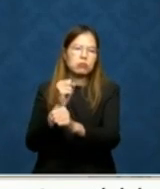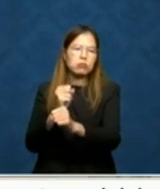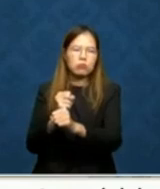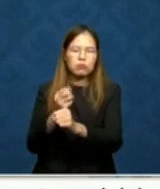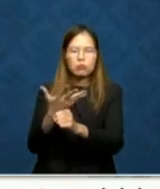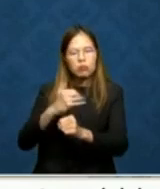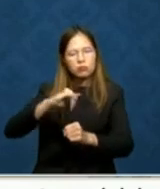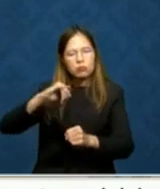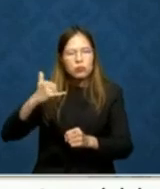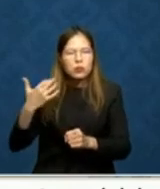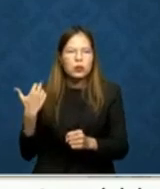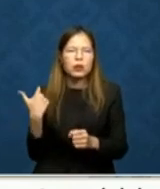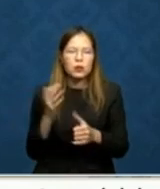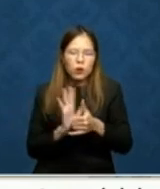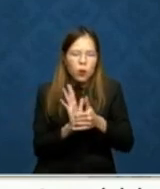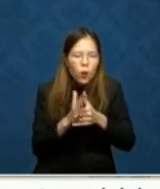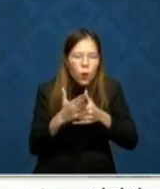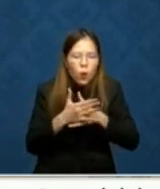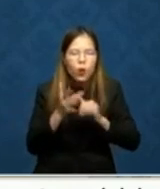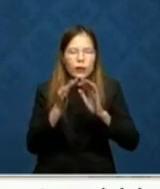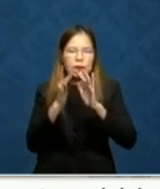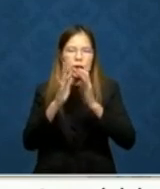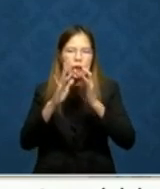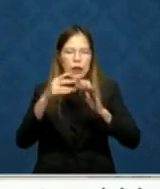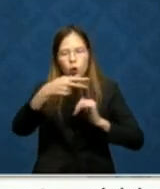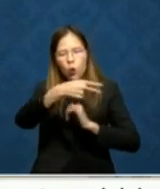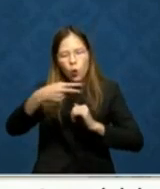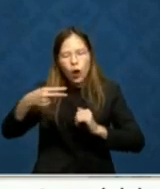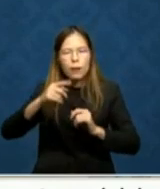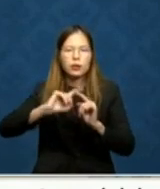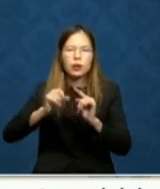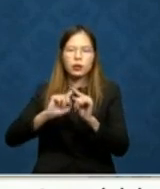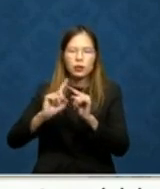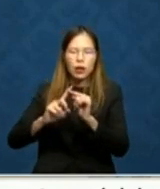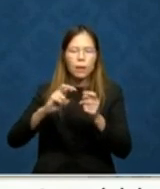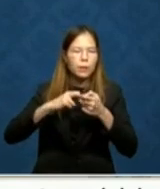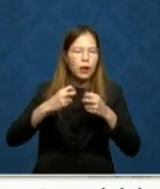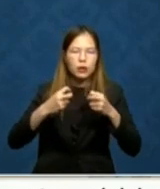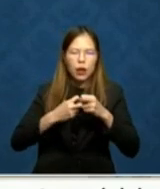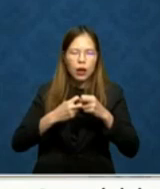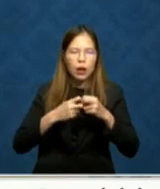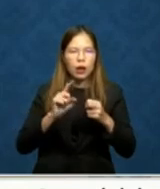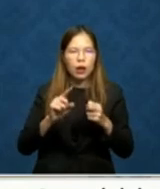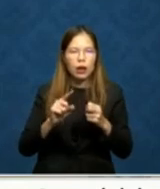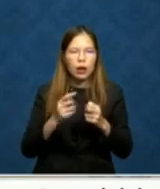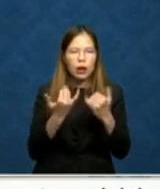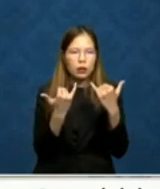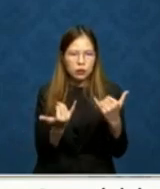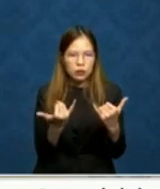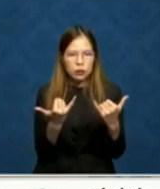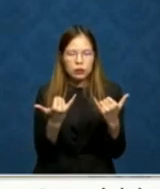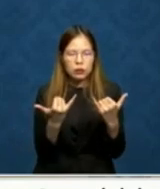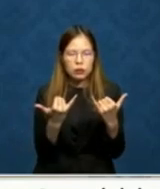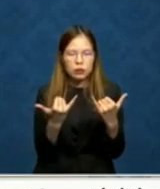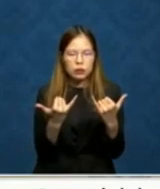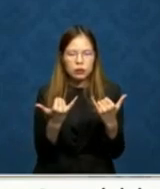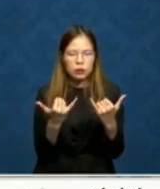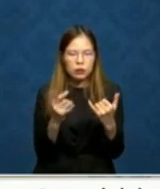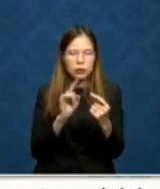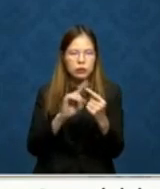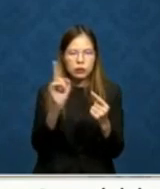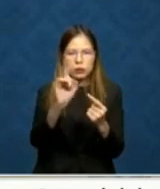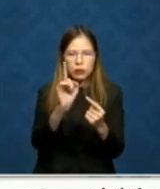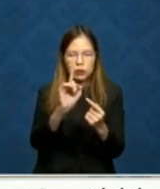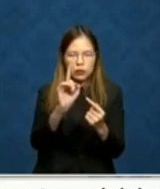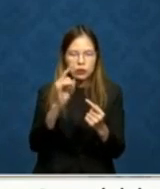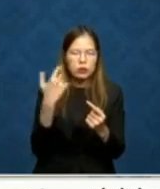การคุกคามทางเพศในช่องทางออนไลน์ค่ะดังนั้นปัญหาการคุกคามเพศในปัจจุบันนะคะจะตีความจำกัด